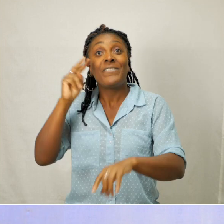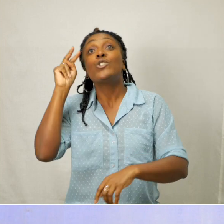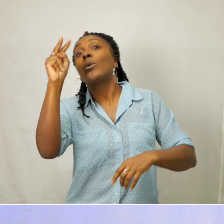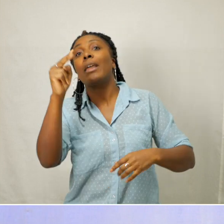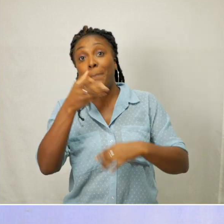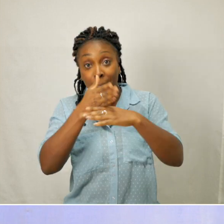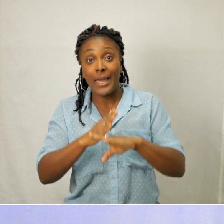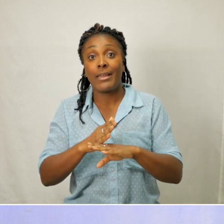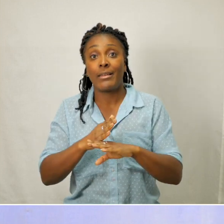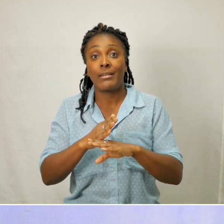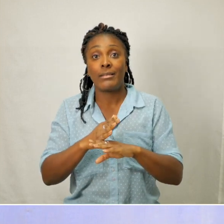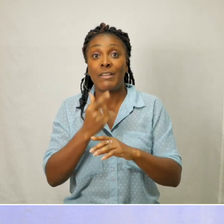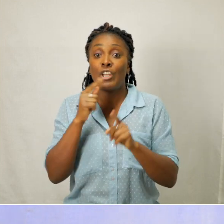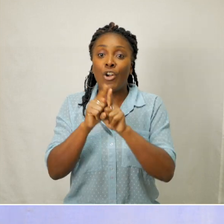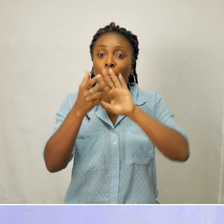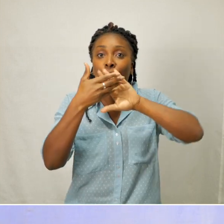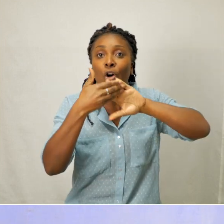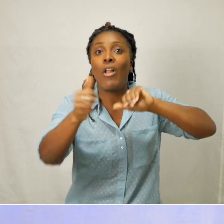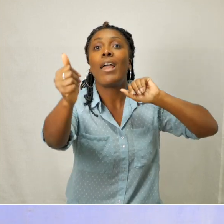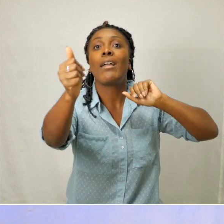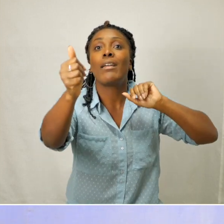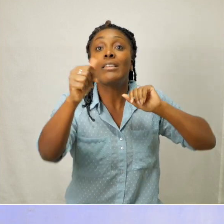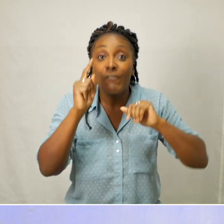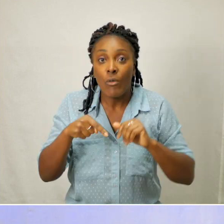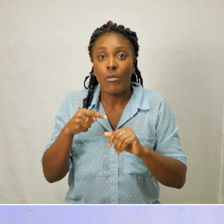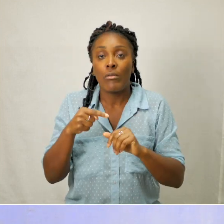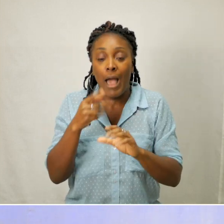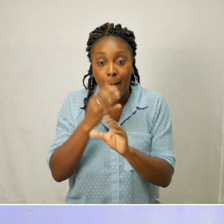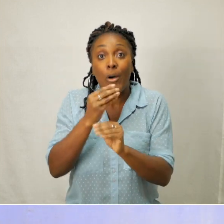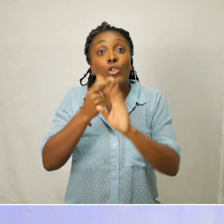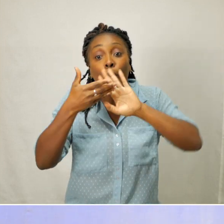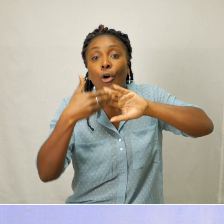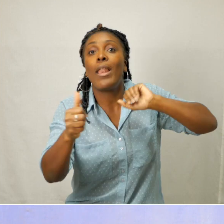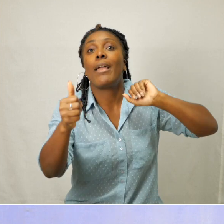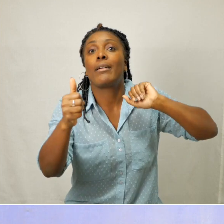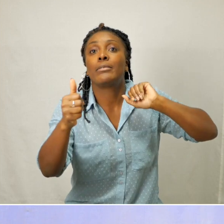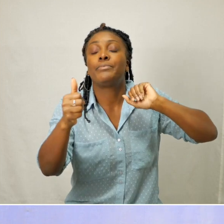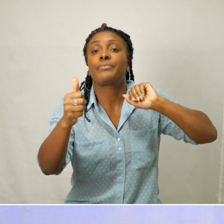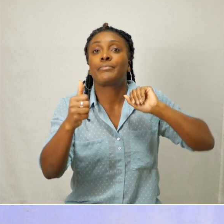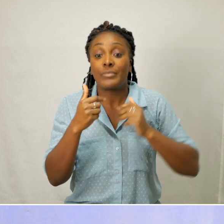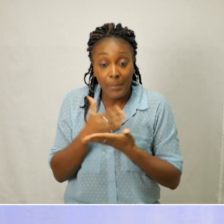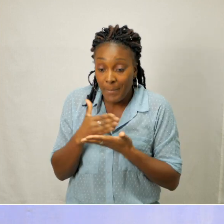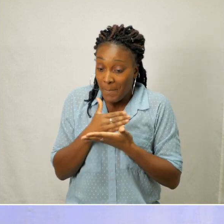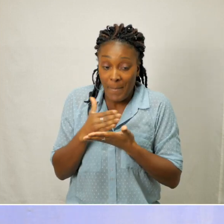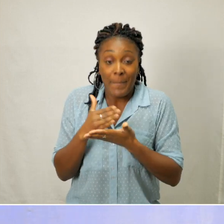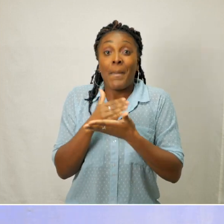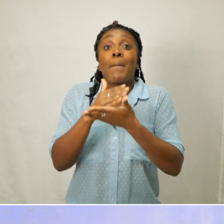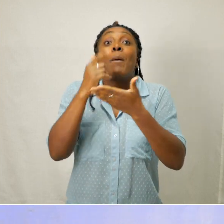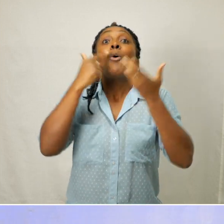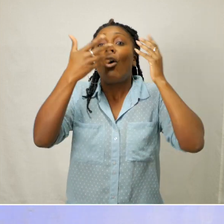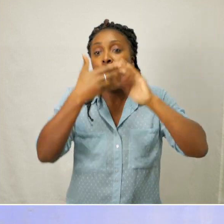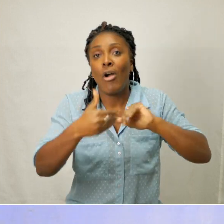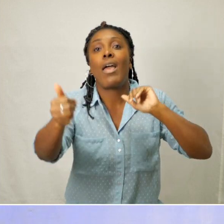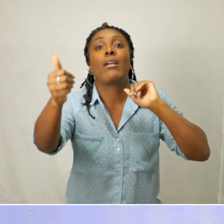préparer parfois le passage de témoin quand on quitte peut-être un endroit pour un autre. Préparer à ce qu'il y ait